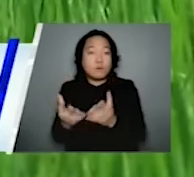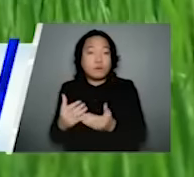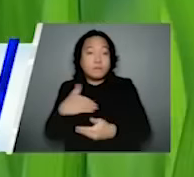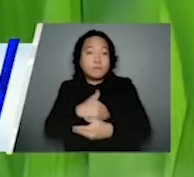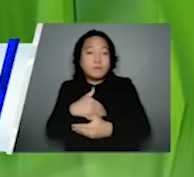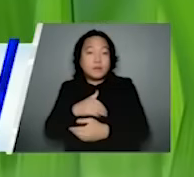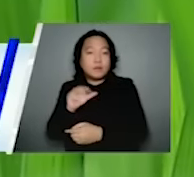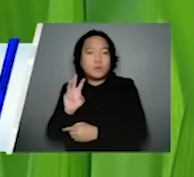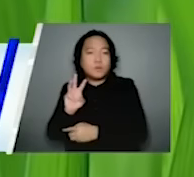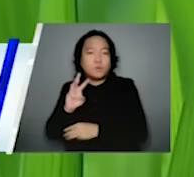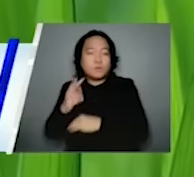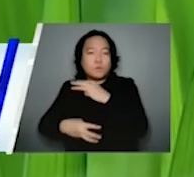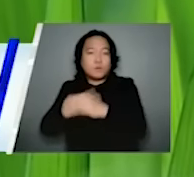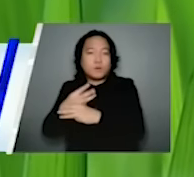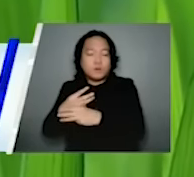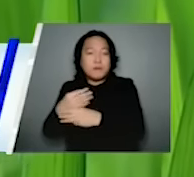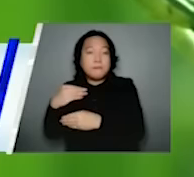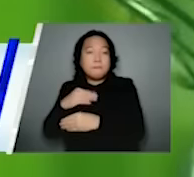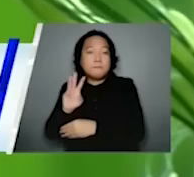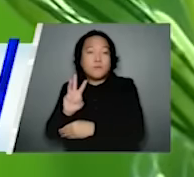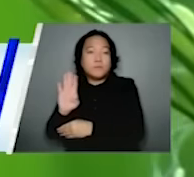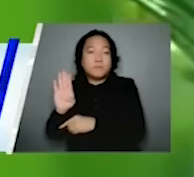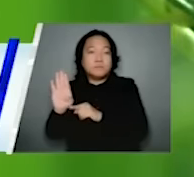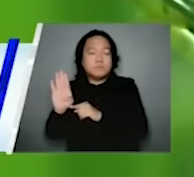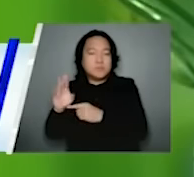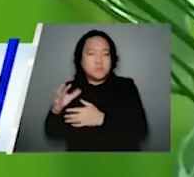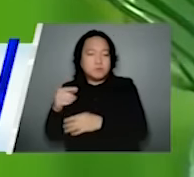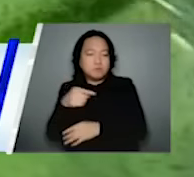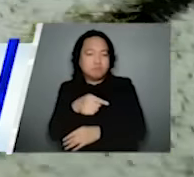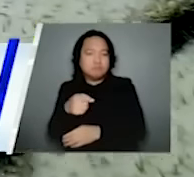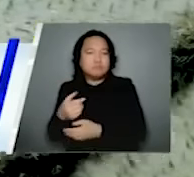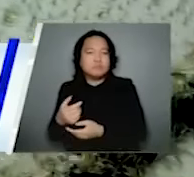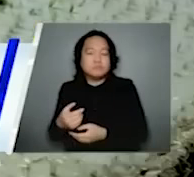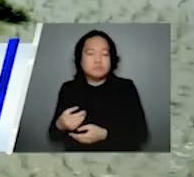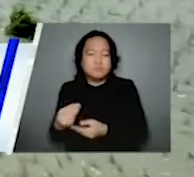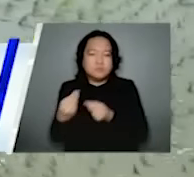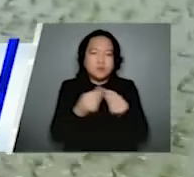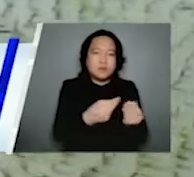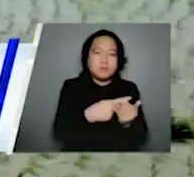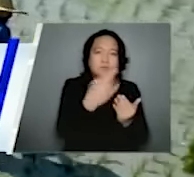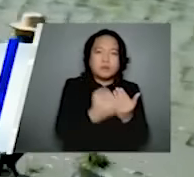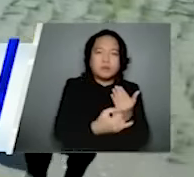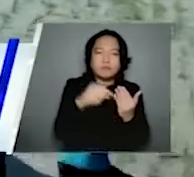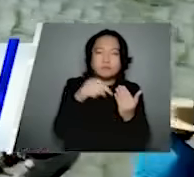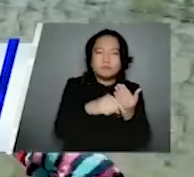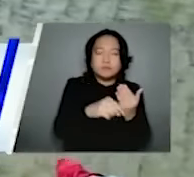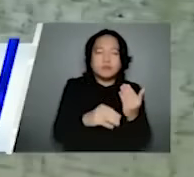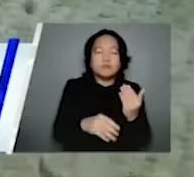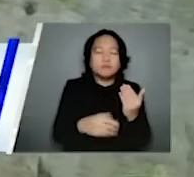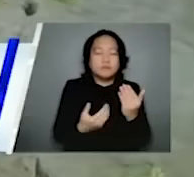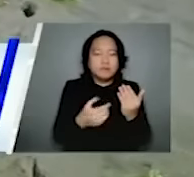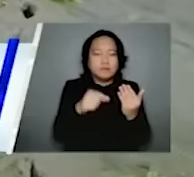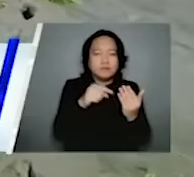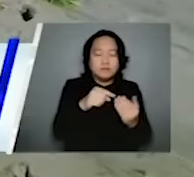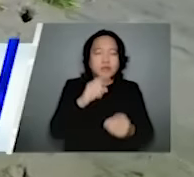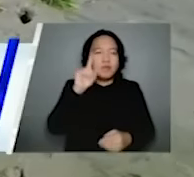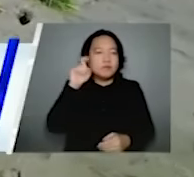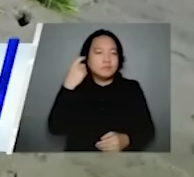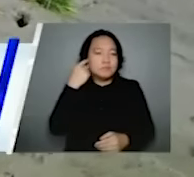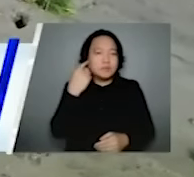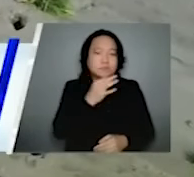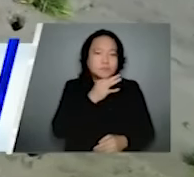Development Project o PRDP ng Agriculture Department na pinondohan ito para sa pagpapaunlad ng sektor ng agrikultura